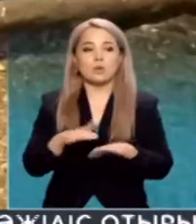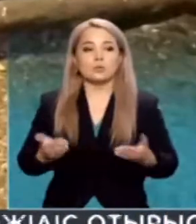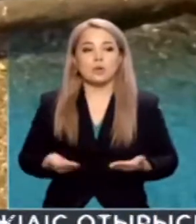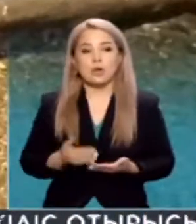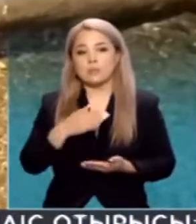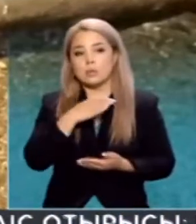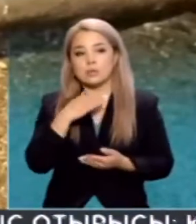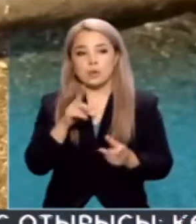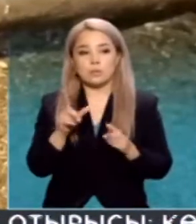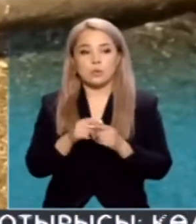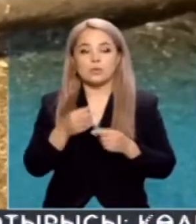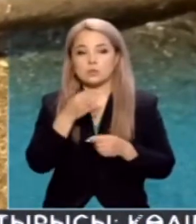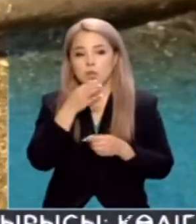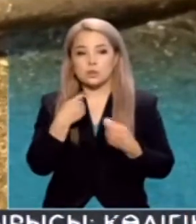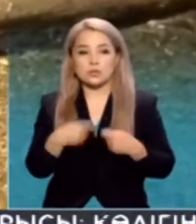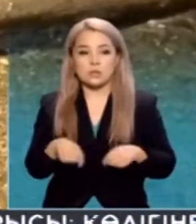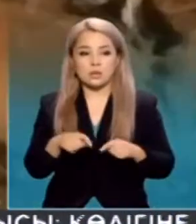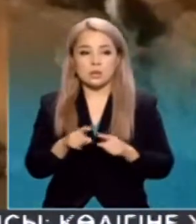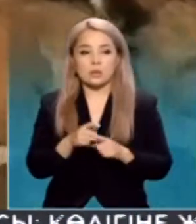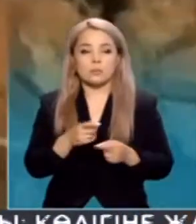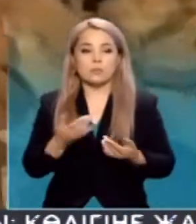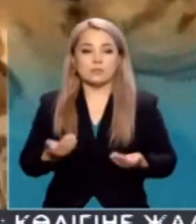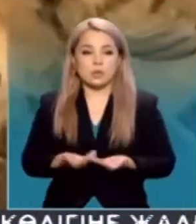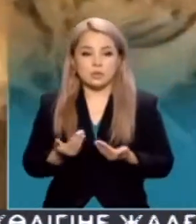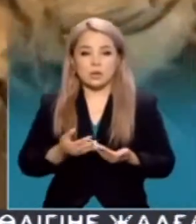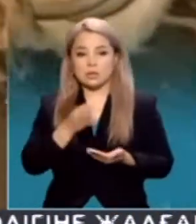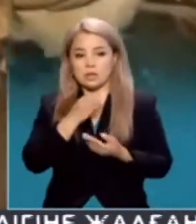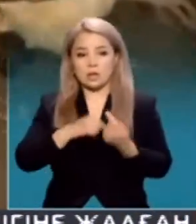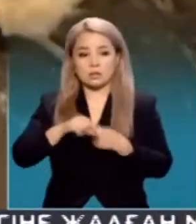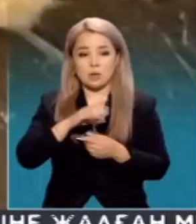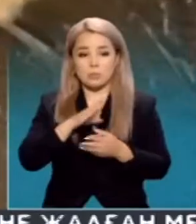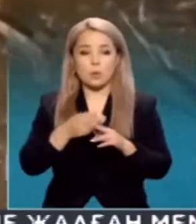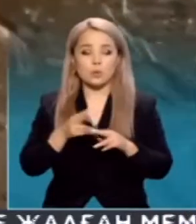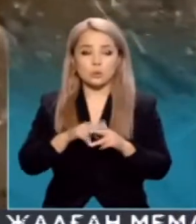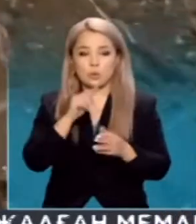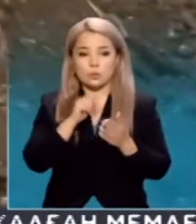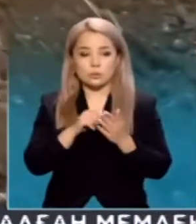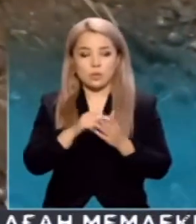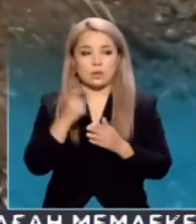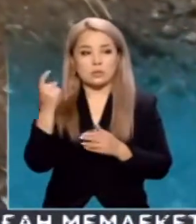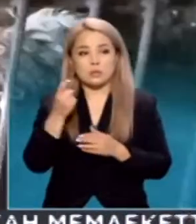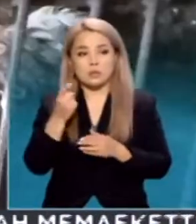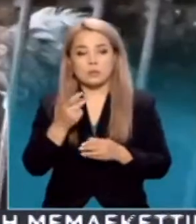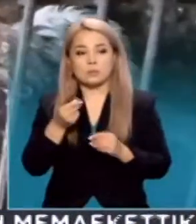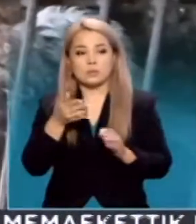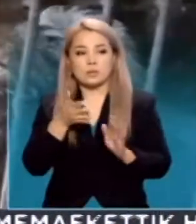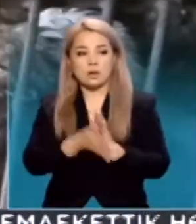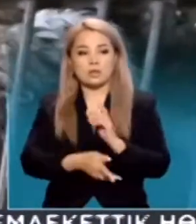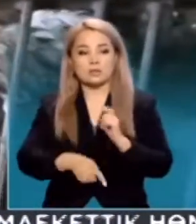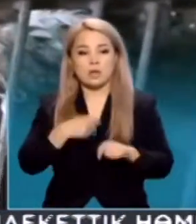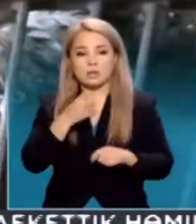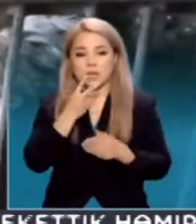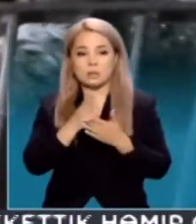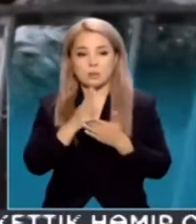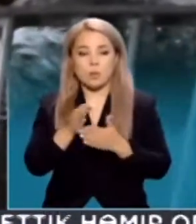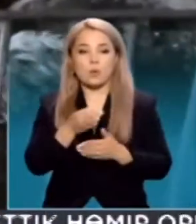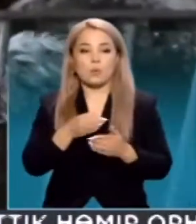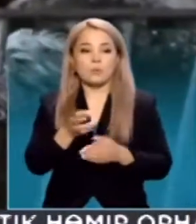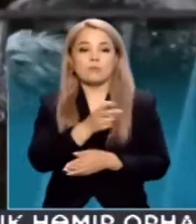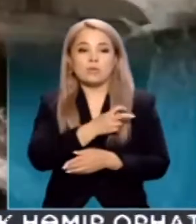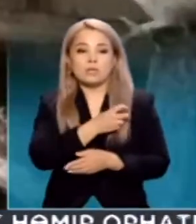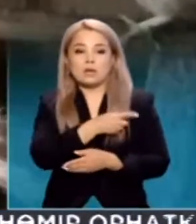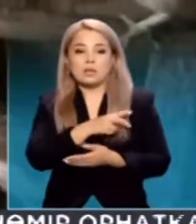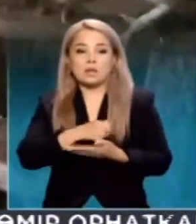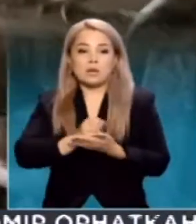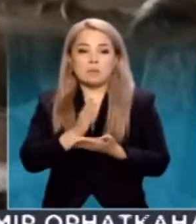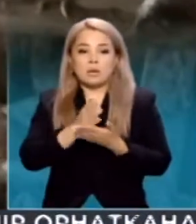оның етімен қоса жұмыртқасын сатып, азынаулақ табыс табады. Сондықтан бұл құс иелері үшін қып-қызыл шығын. Облыстағы ветеринария